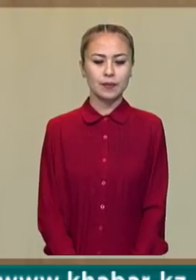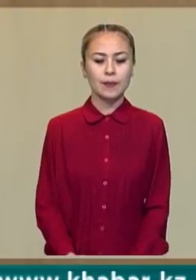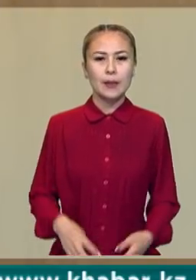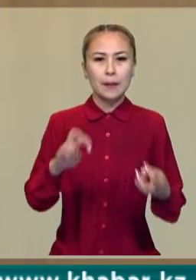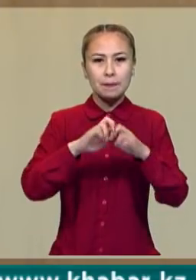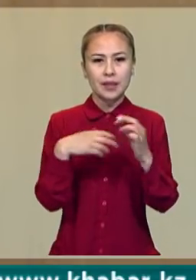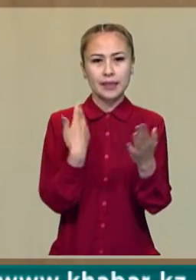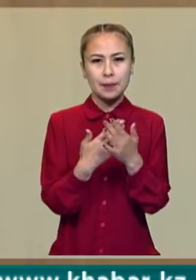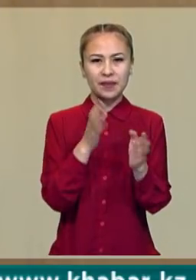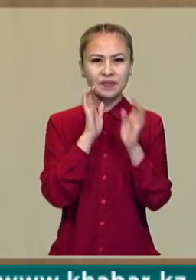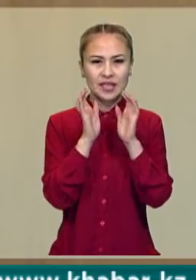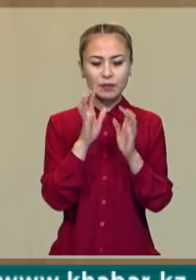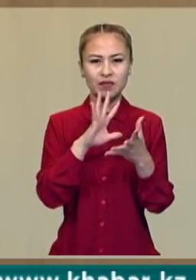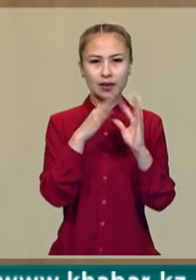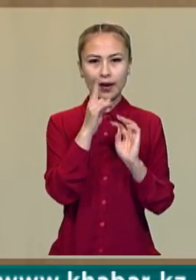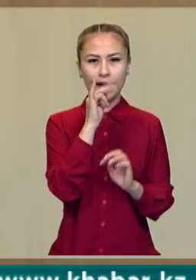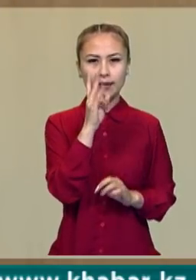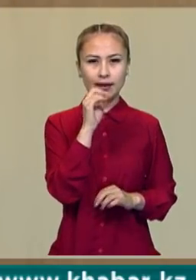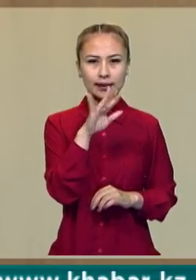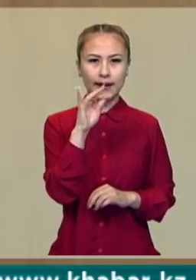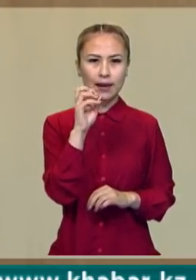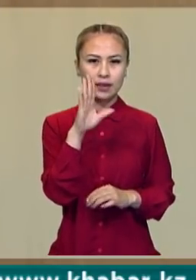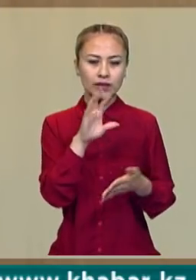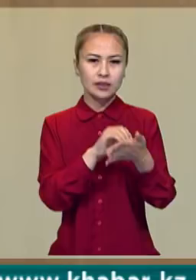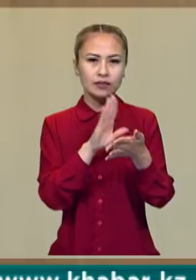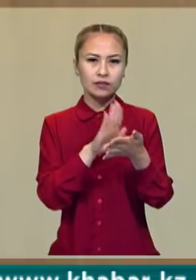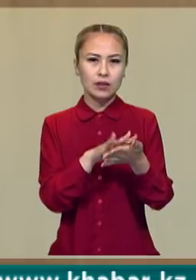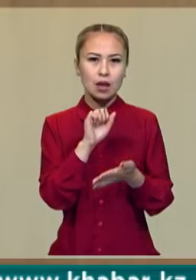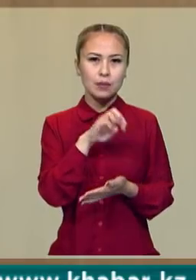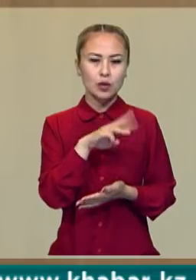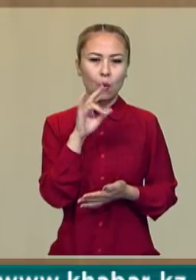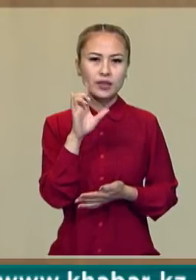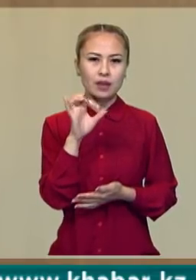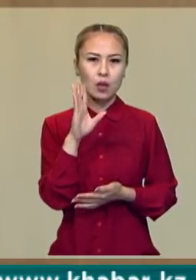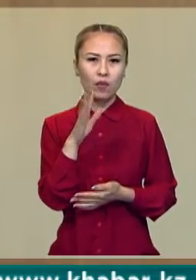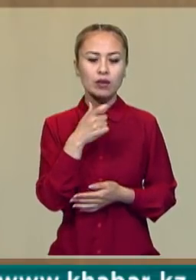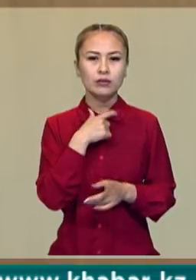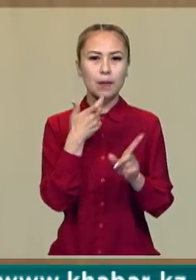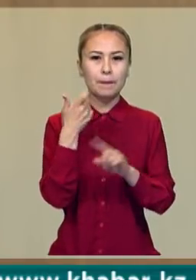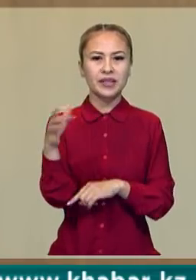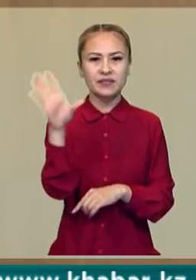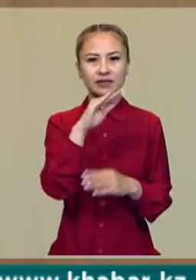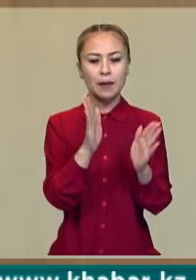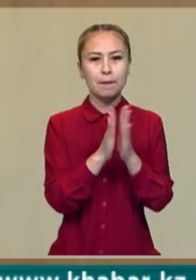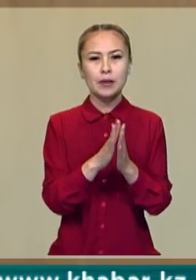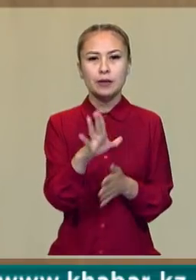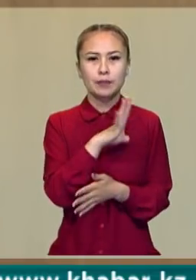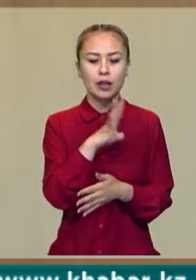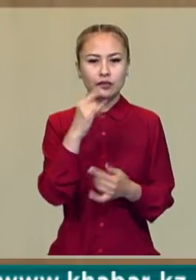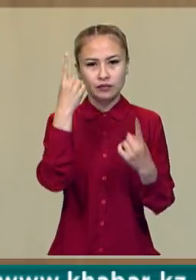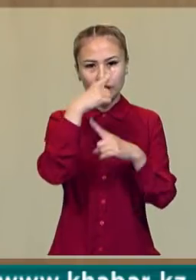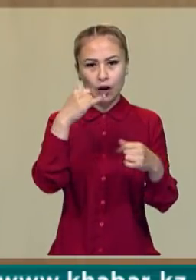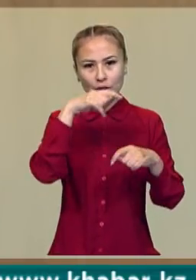Мәселен, Facebook желісінде Қанат Нұрғалиев есімімен тіркелген қолданушы Әміржан Қосановқа дауыс беруге шақырған. Қазір бұл дерек